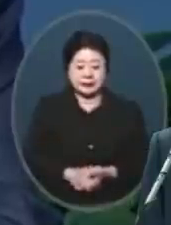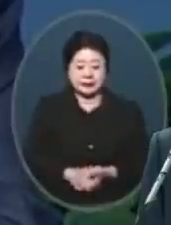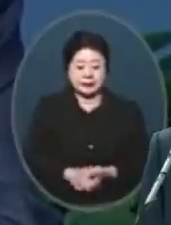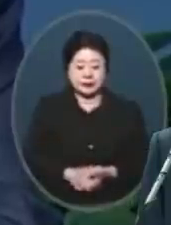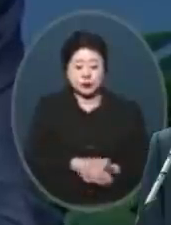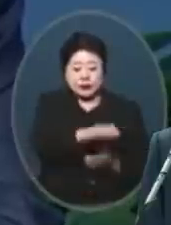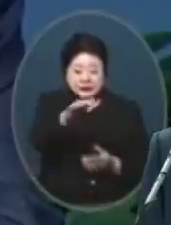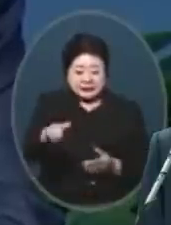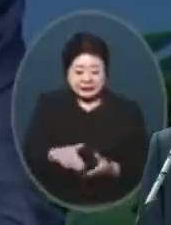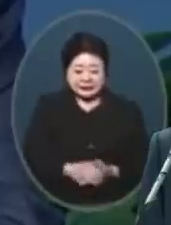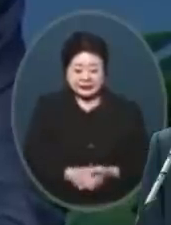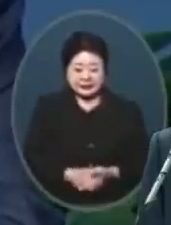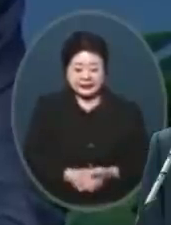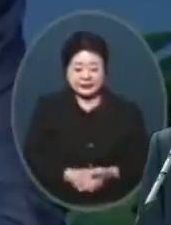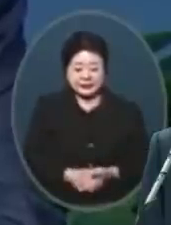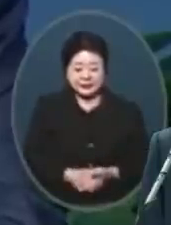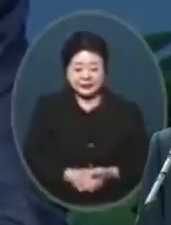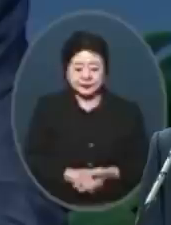우리는